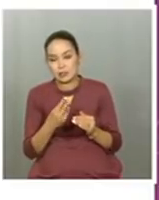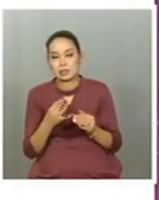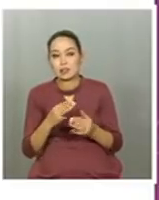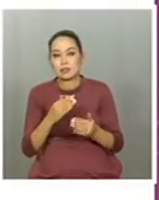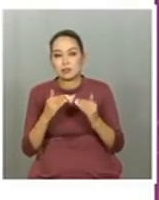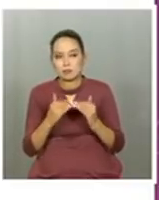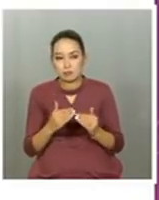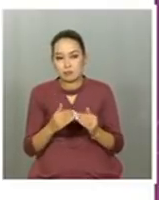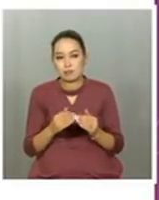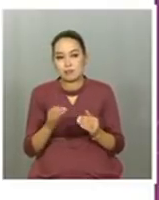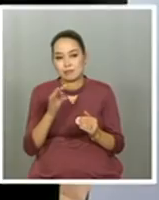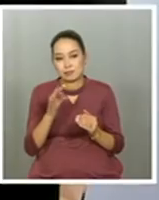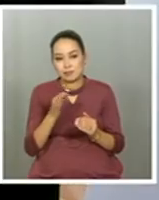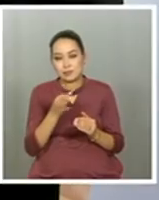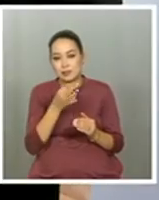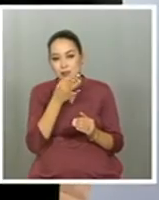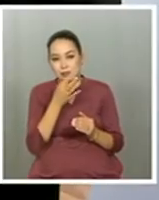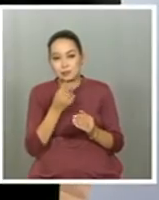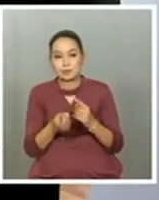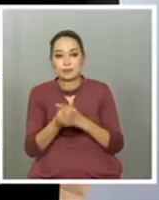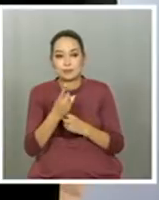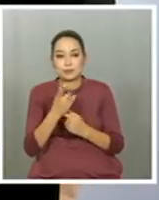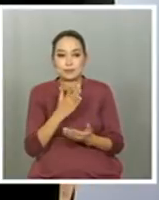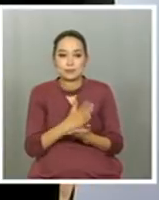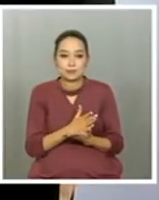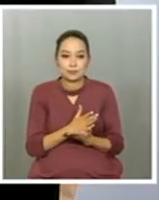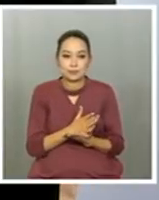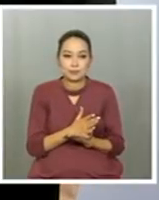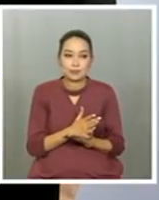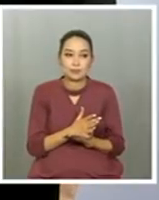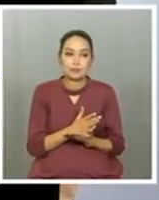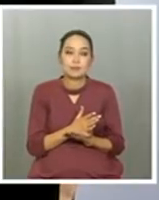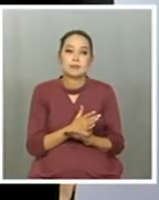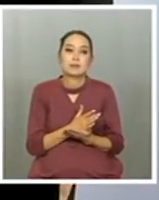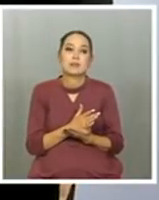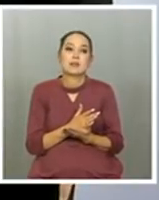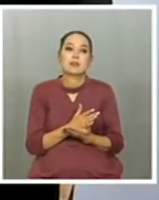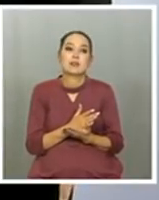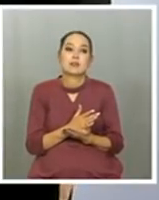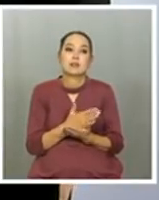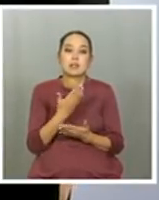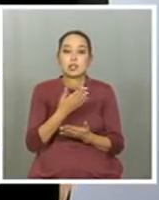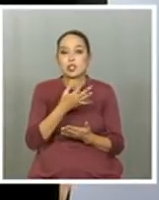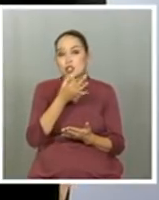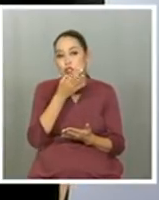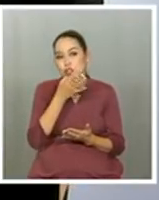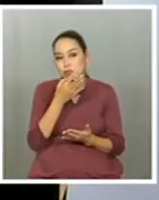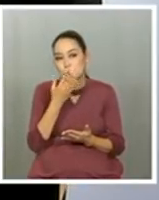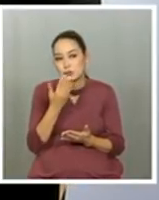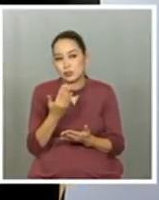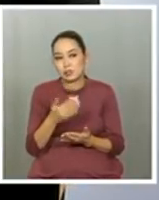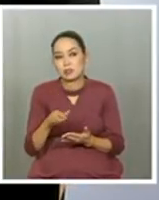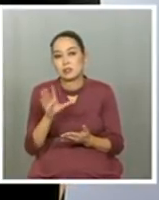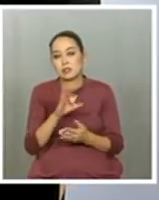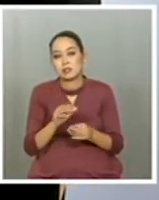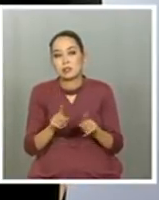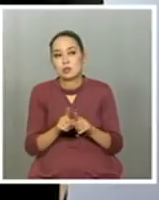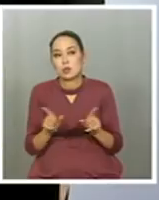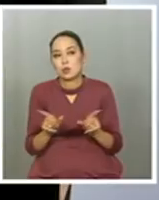жасуша пайда болады. 2 спермий мен жұмыртқа жасушаларының қосылу